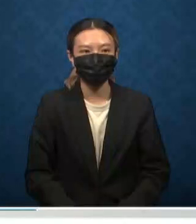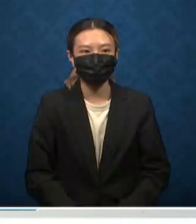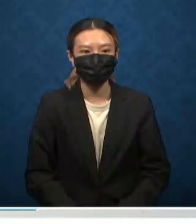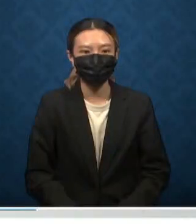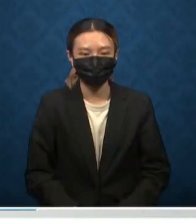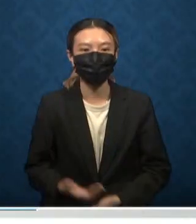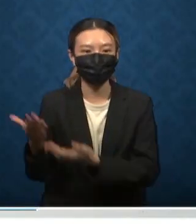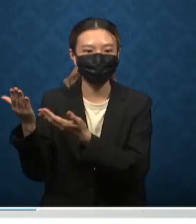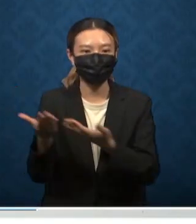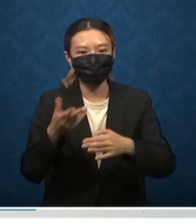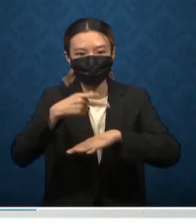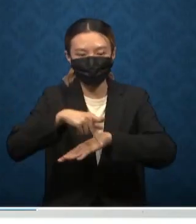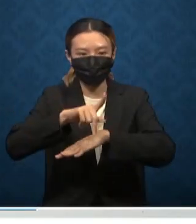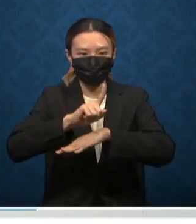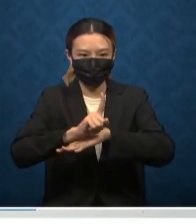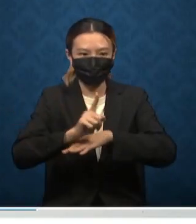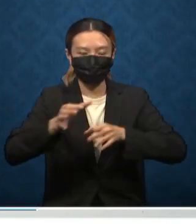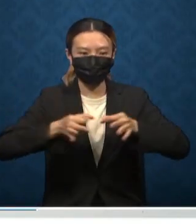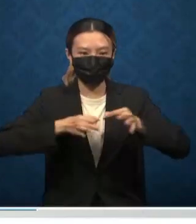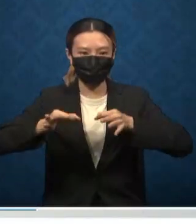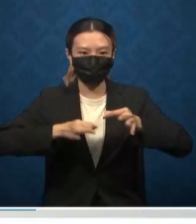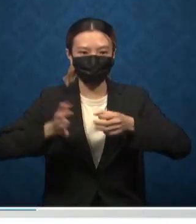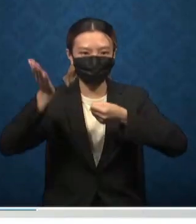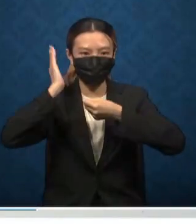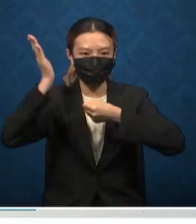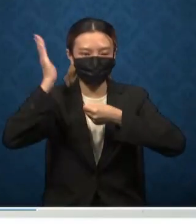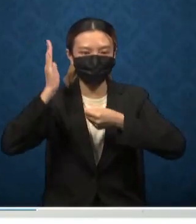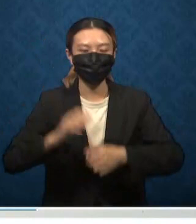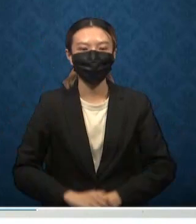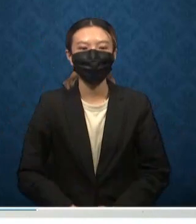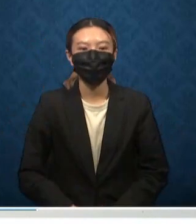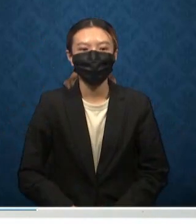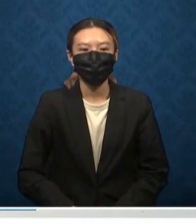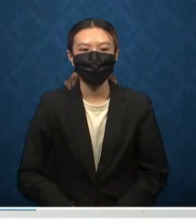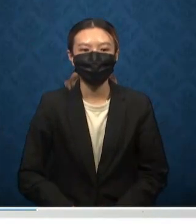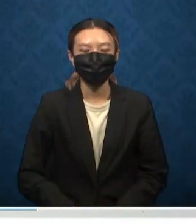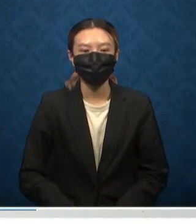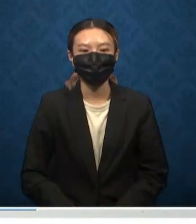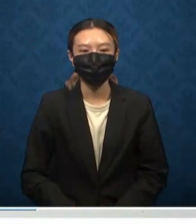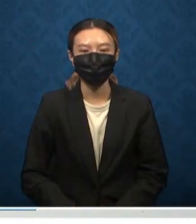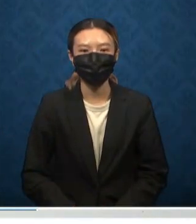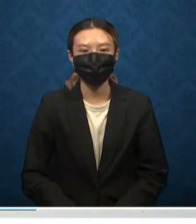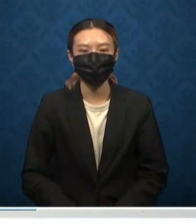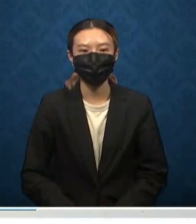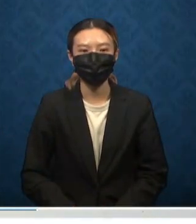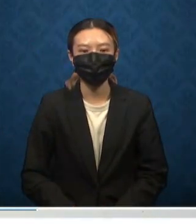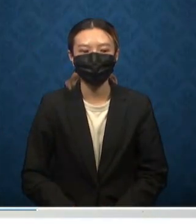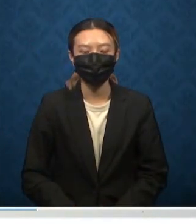อ่าขอเชิญประธานกันด้วยการแถลงครับอ่าดูหนังโป๊